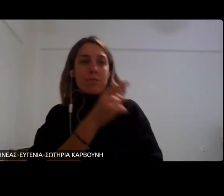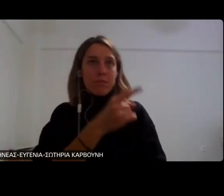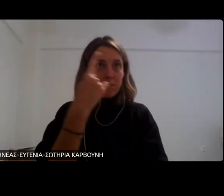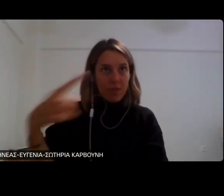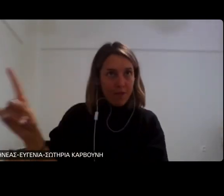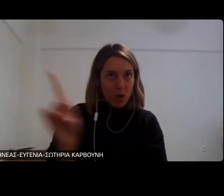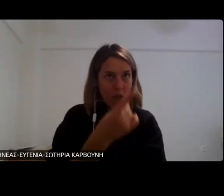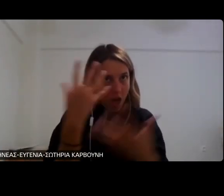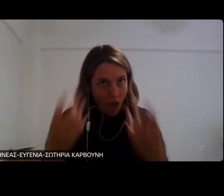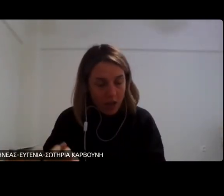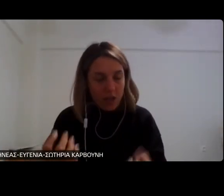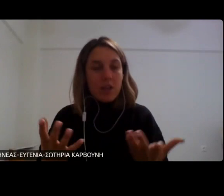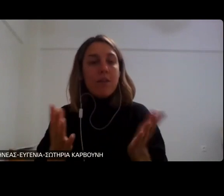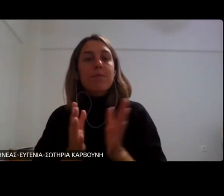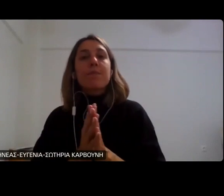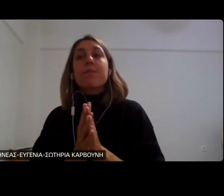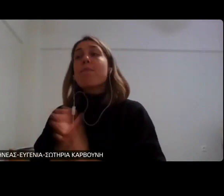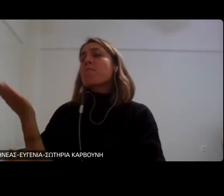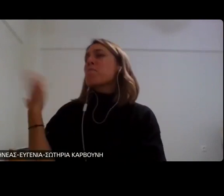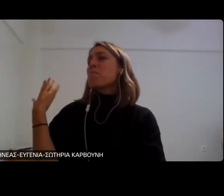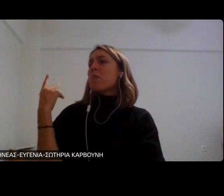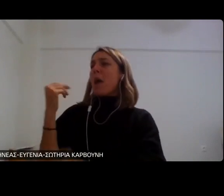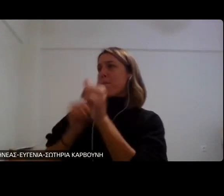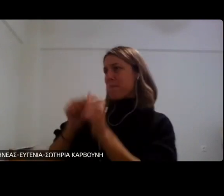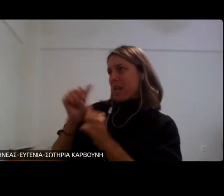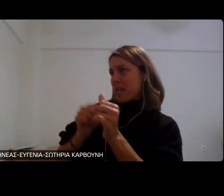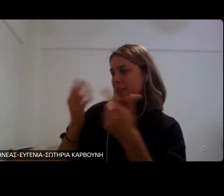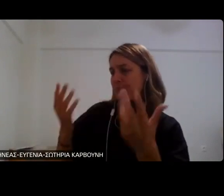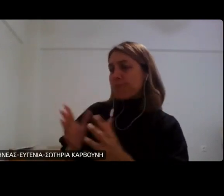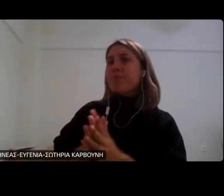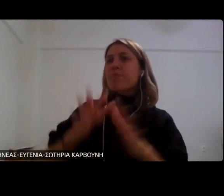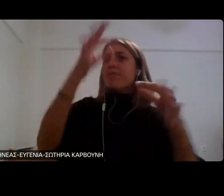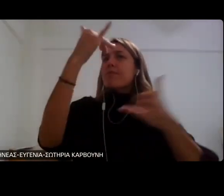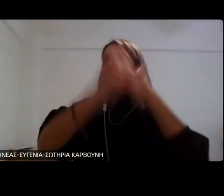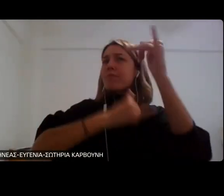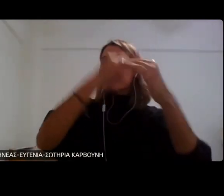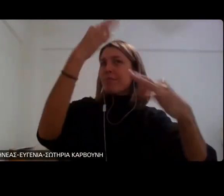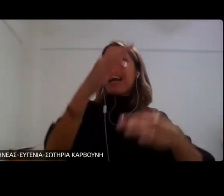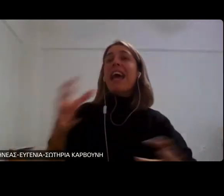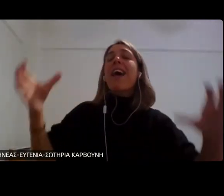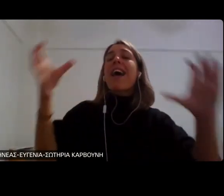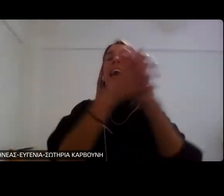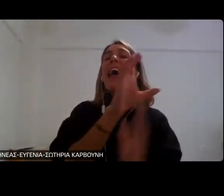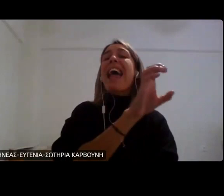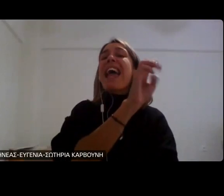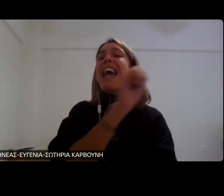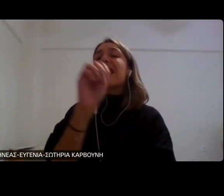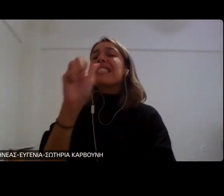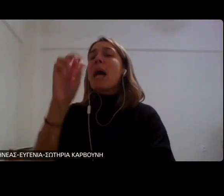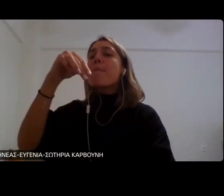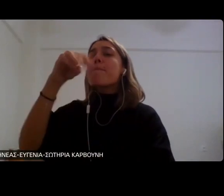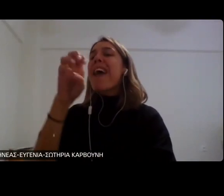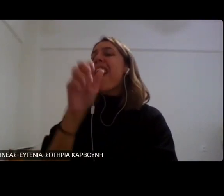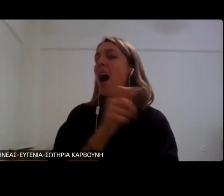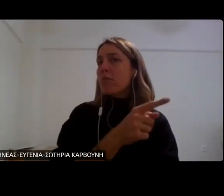άλλο. Πριν από μερικούς μήνες, είχε στην ιστοσελίδα τους, στην ΕΣΑΜΕΑ, ένα γλωσσάρι.